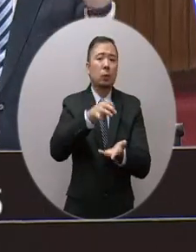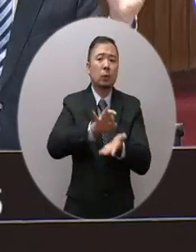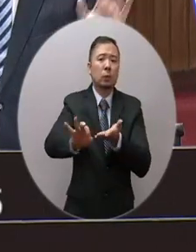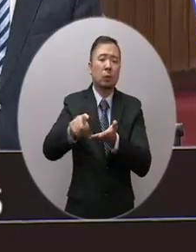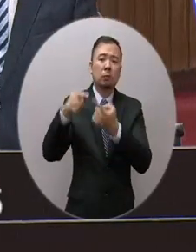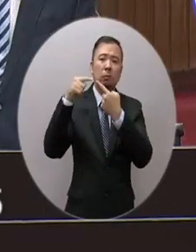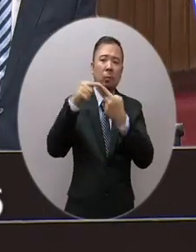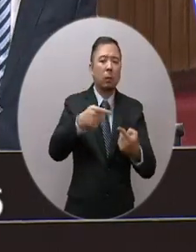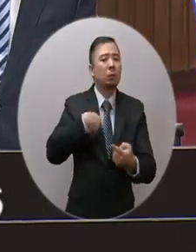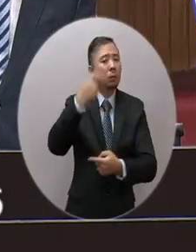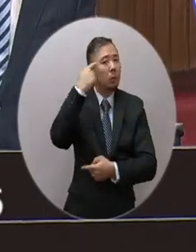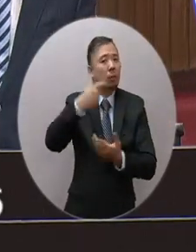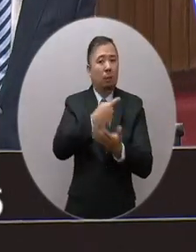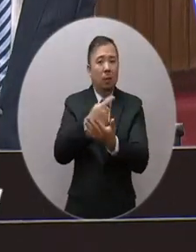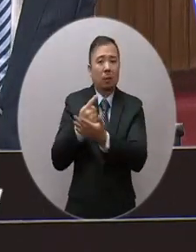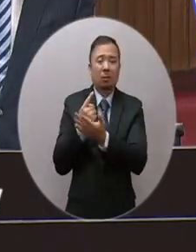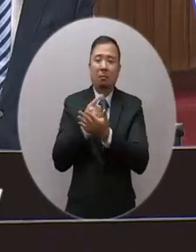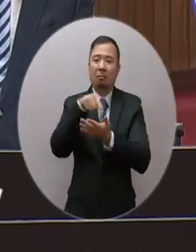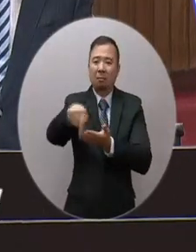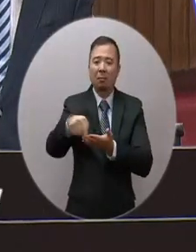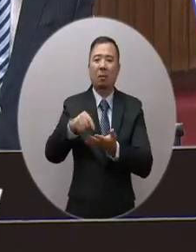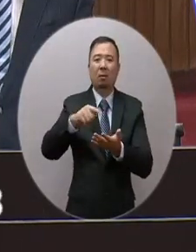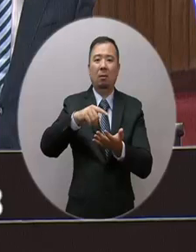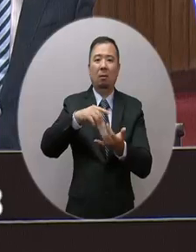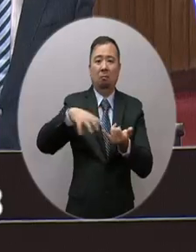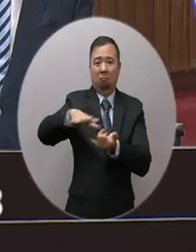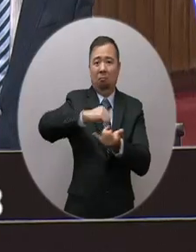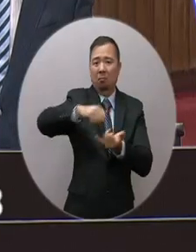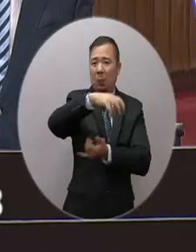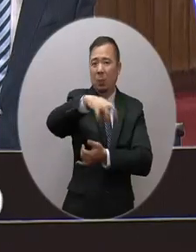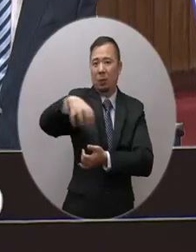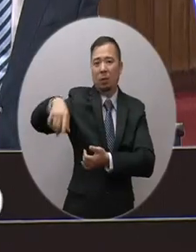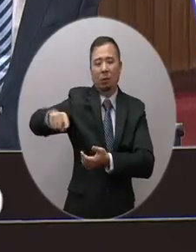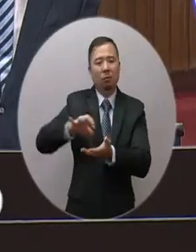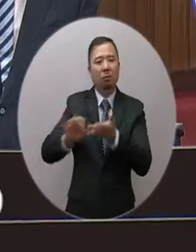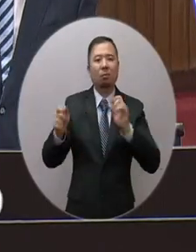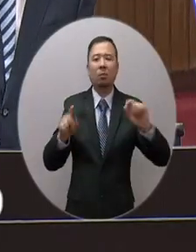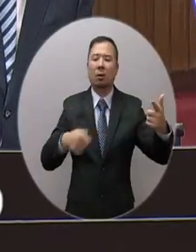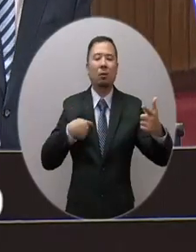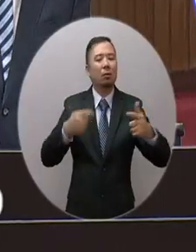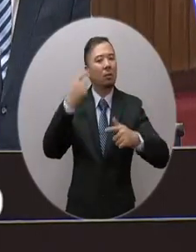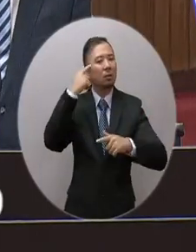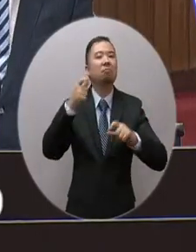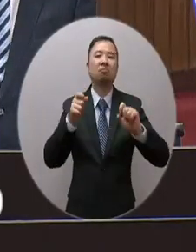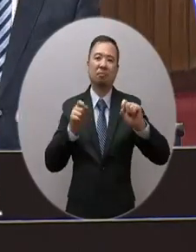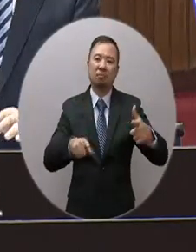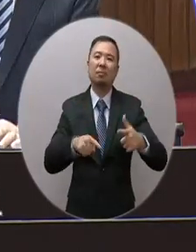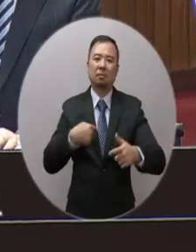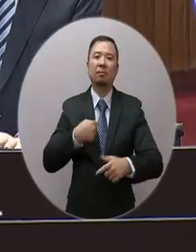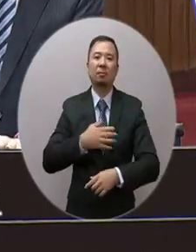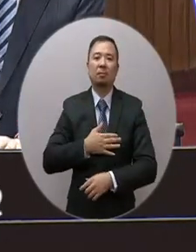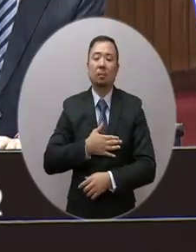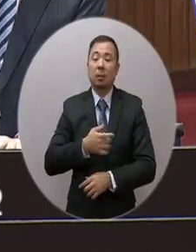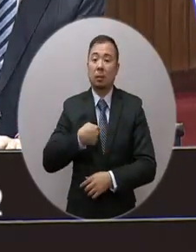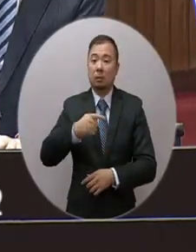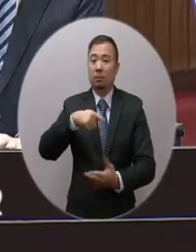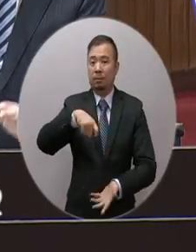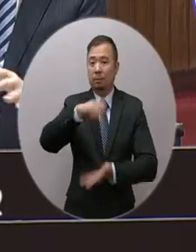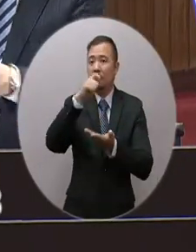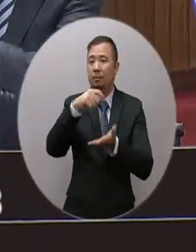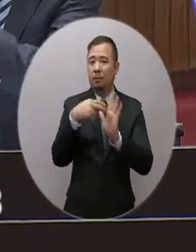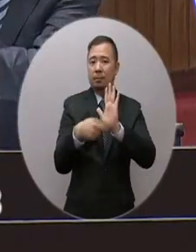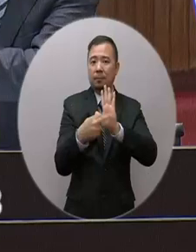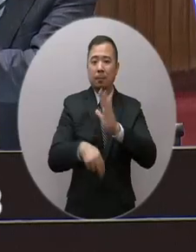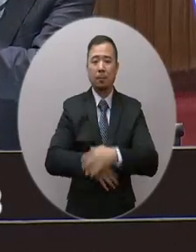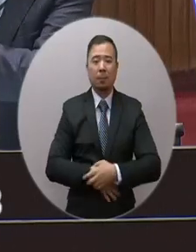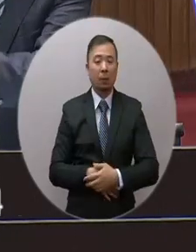的规模跟方向不一样，我也不会去做用羡慕的眼光来看待它。但是我们在这里要要求，我举个例子来讲，我